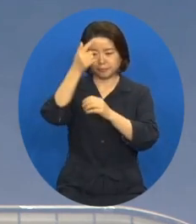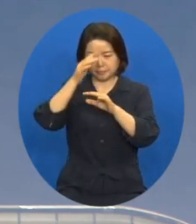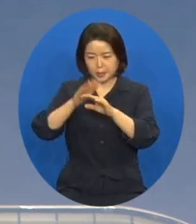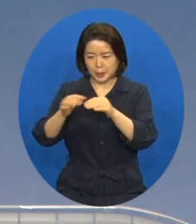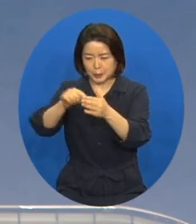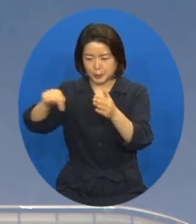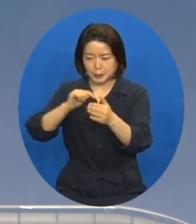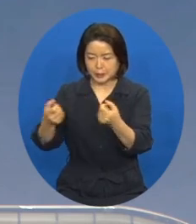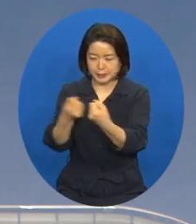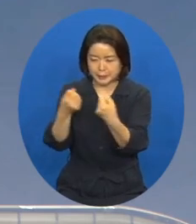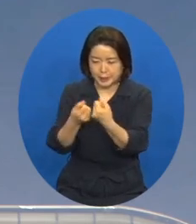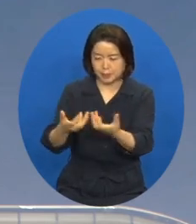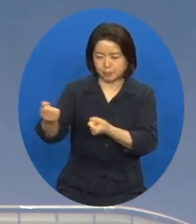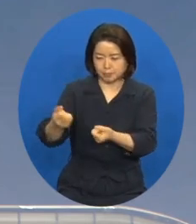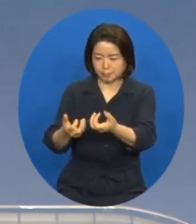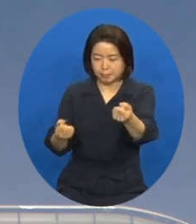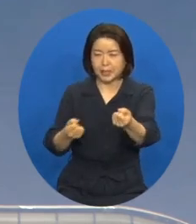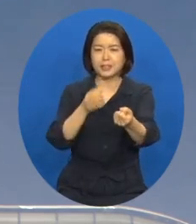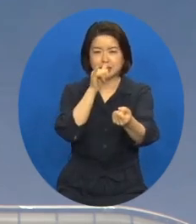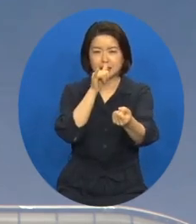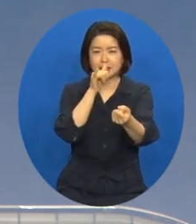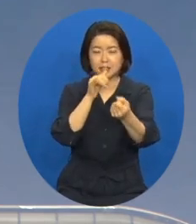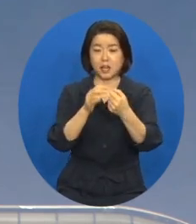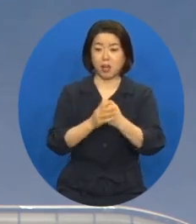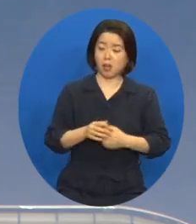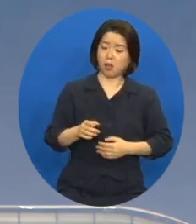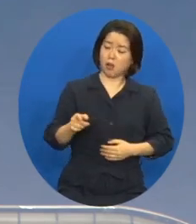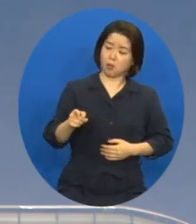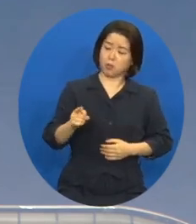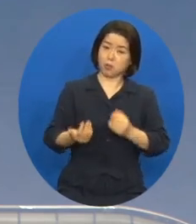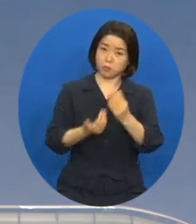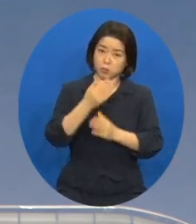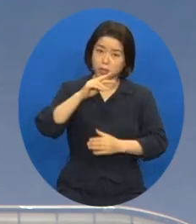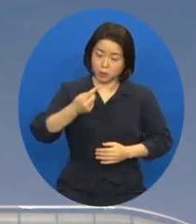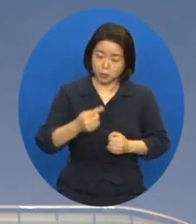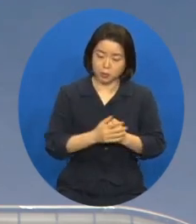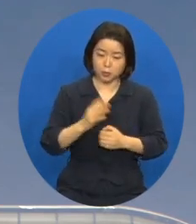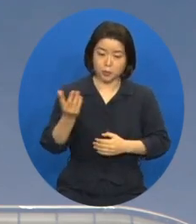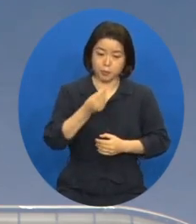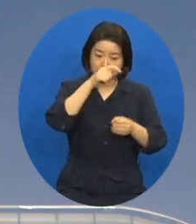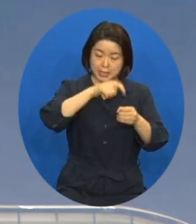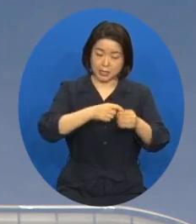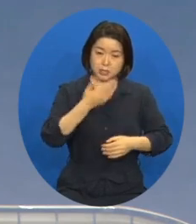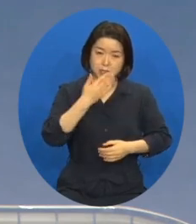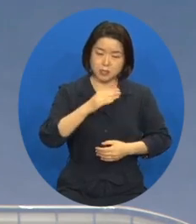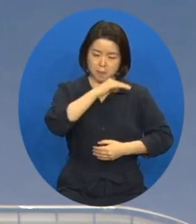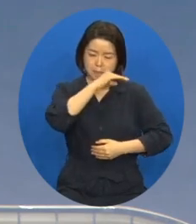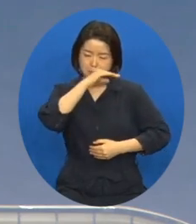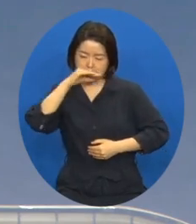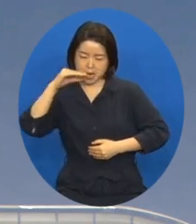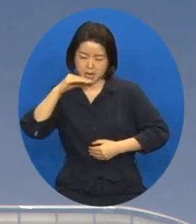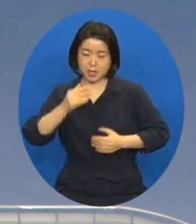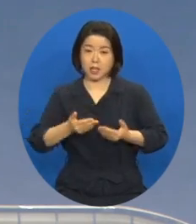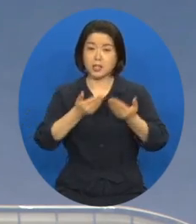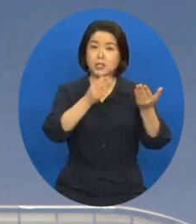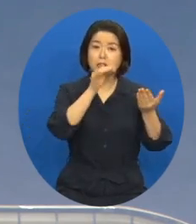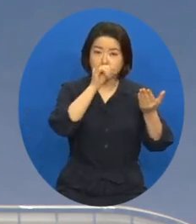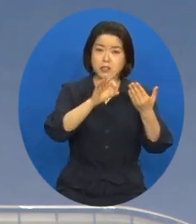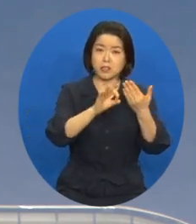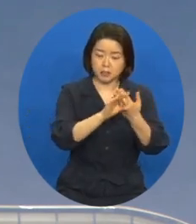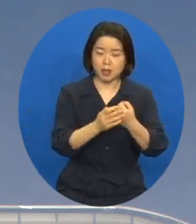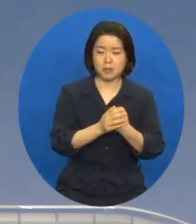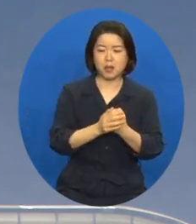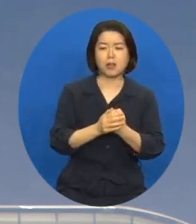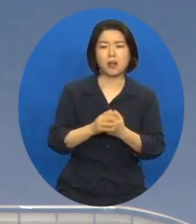겁니다. 근데 교인들 사이에 싸움과 분열이 생겨도 성찬이 제대로 드려졌다면 그 싸움과 분열이